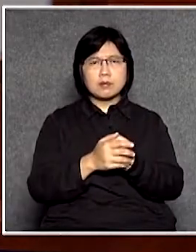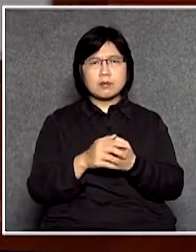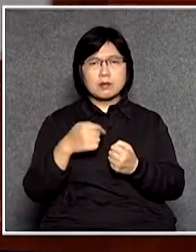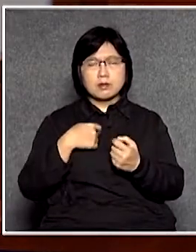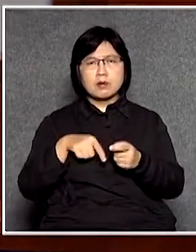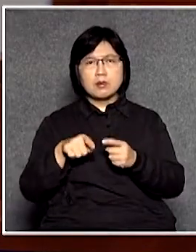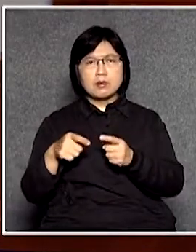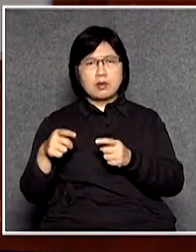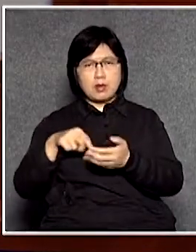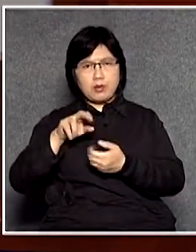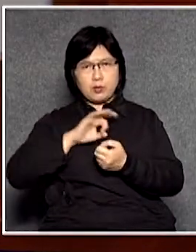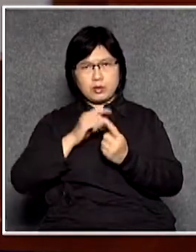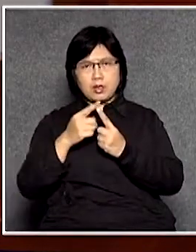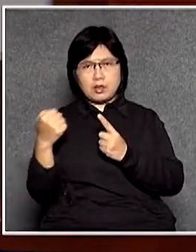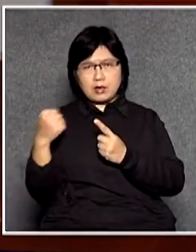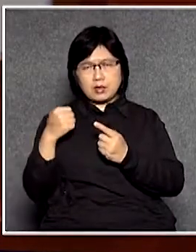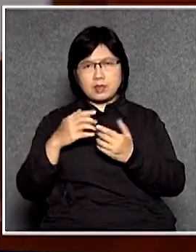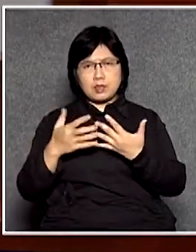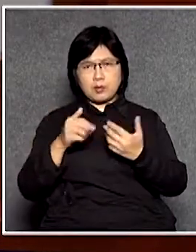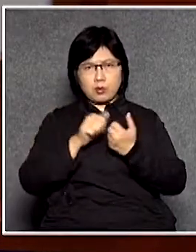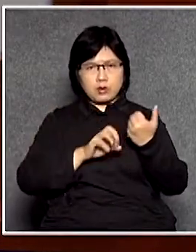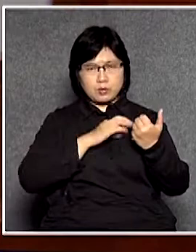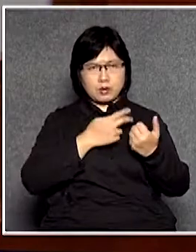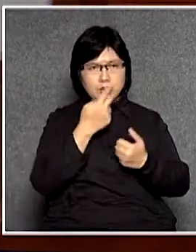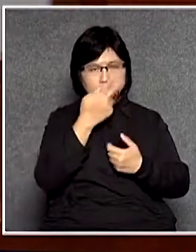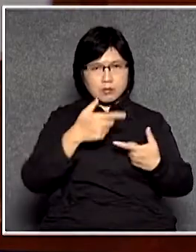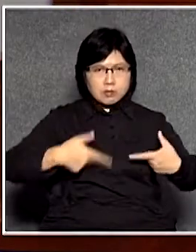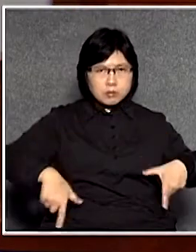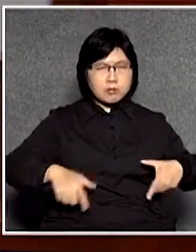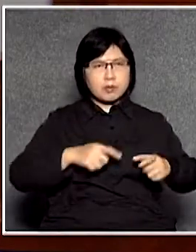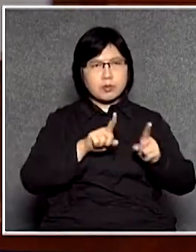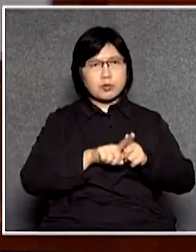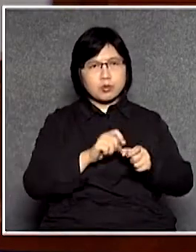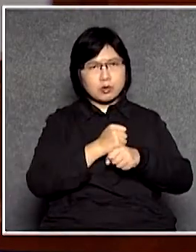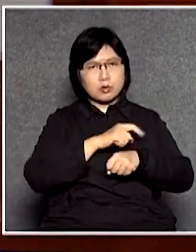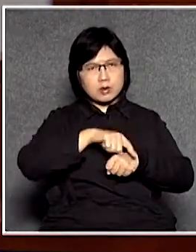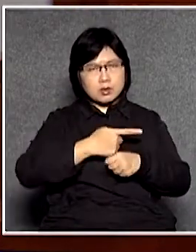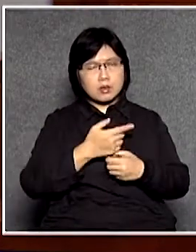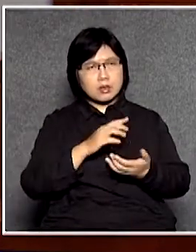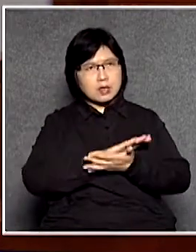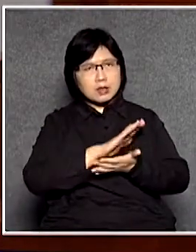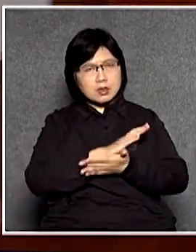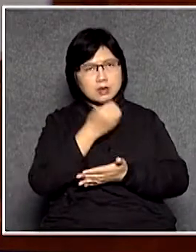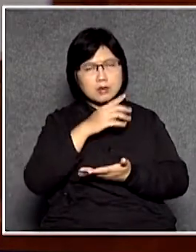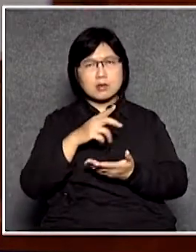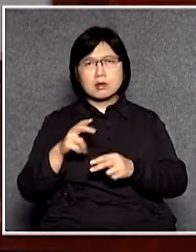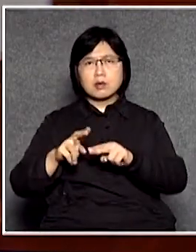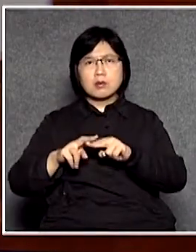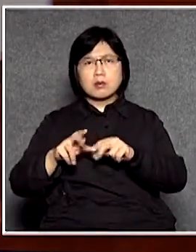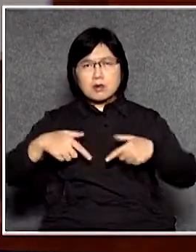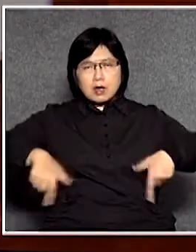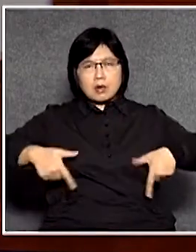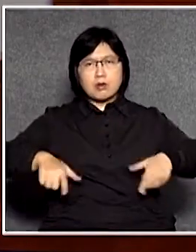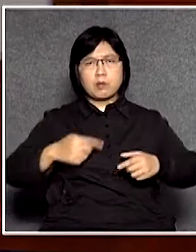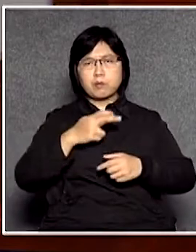力事務委員會到南韓考察標準工時嘅經驗，發現南韓嘅人均國內生產總值以